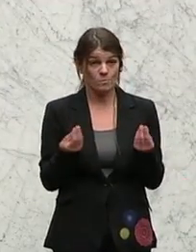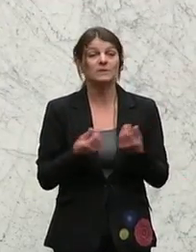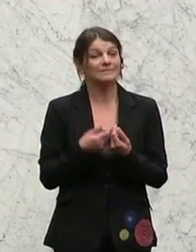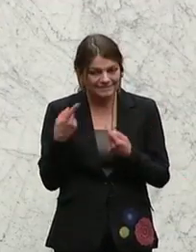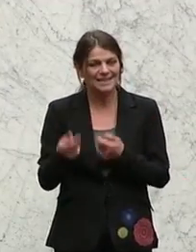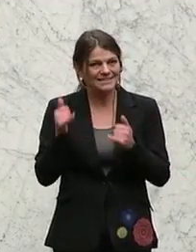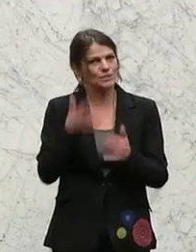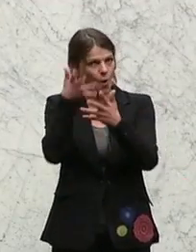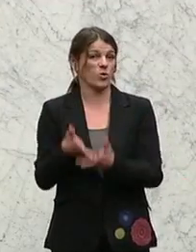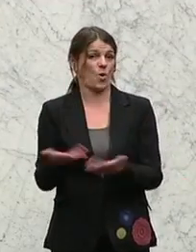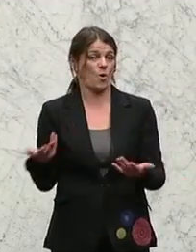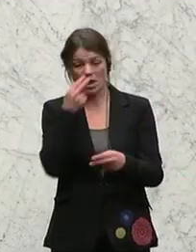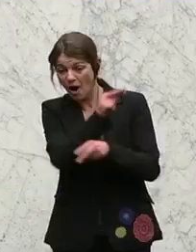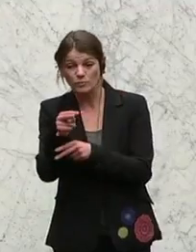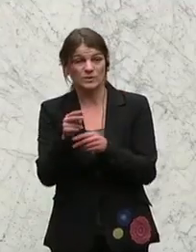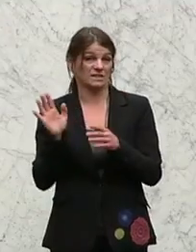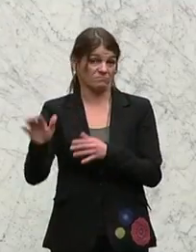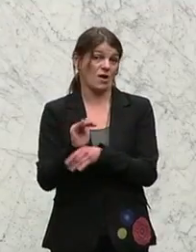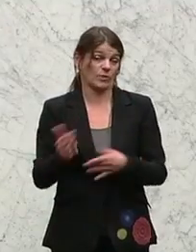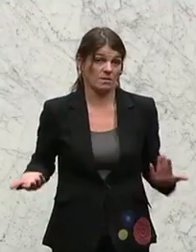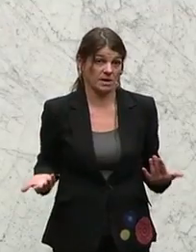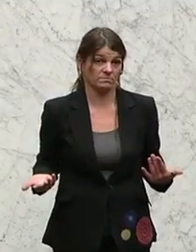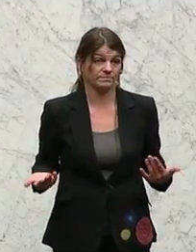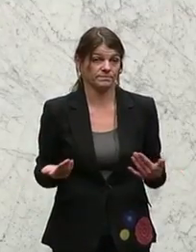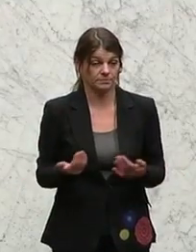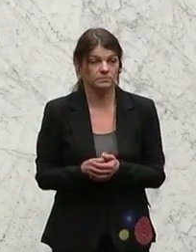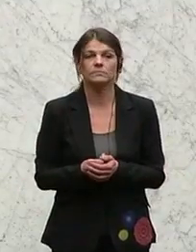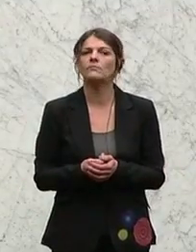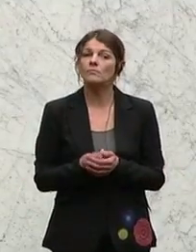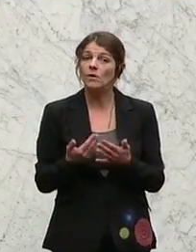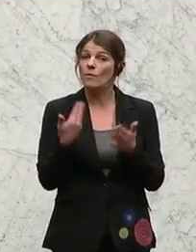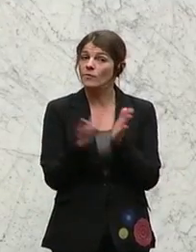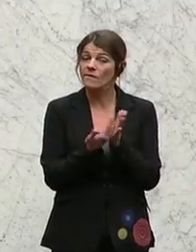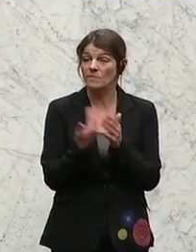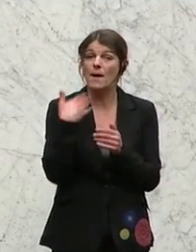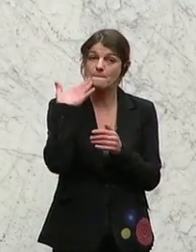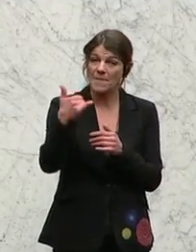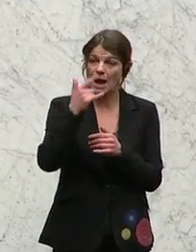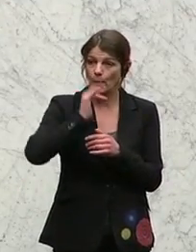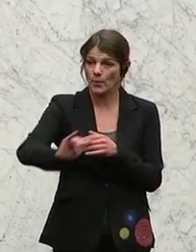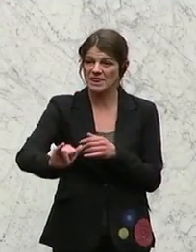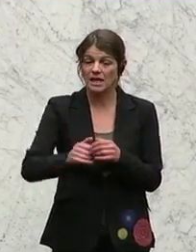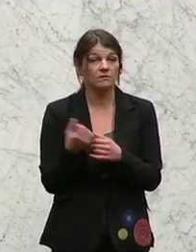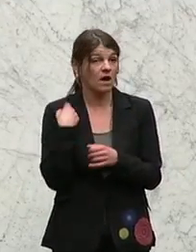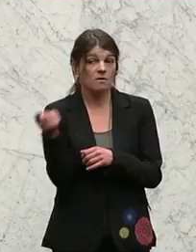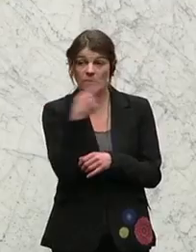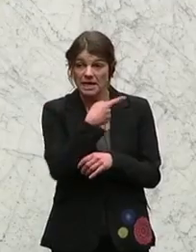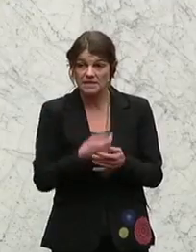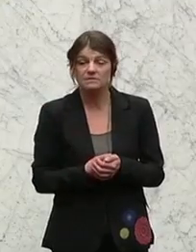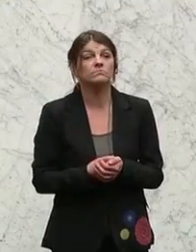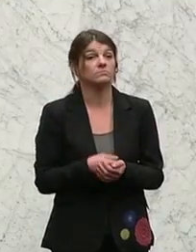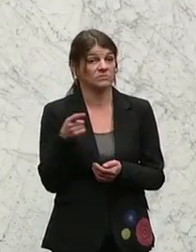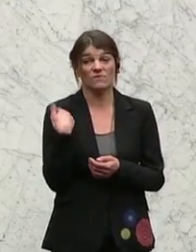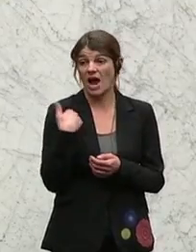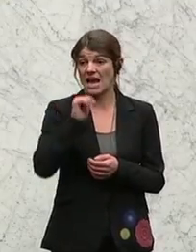Kontroll- und Warnfunktion. Und daher, meine Damen und Herren, und es wurde im Mai, Juni verabsäumt, wo wir die erste Chance